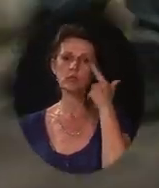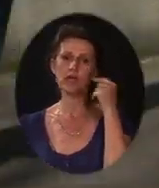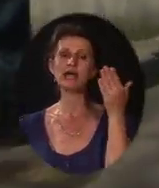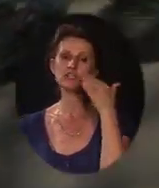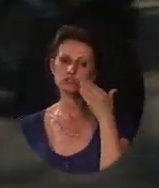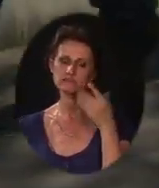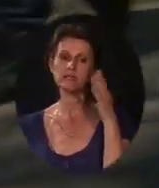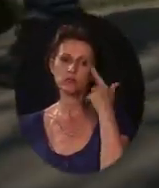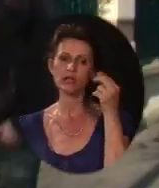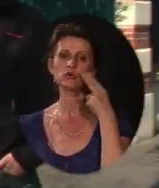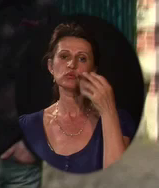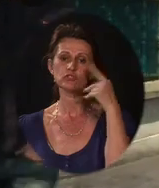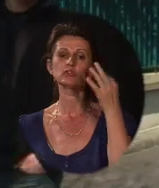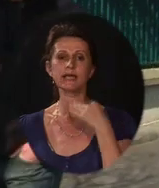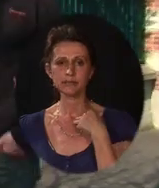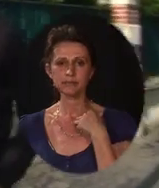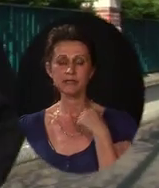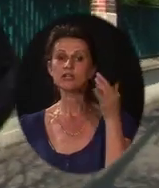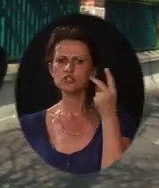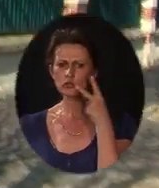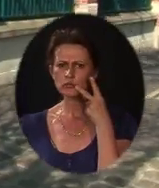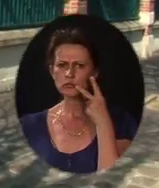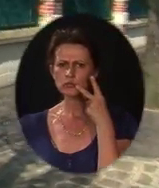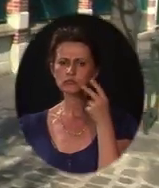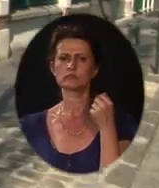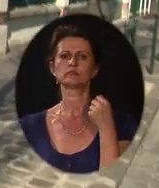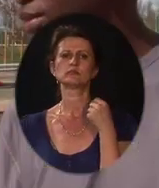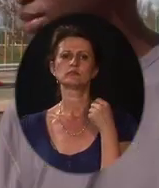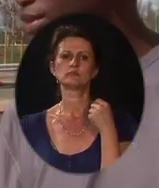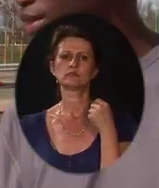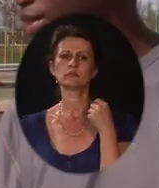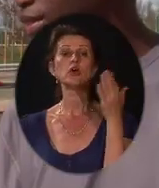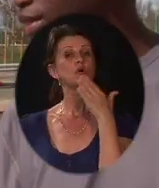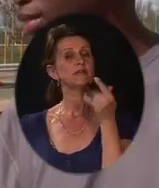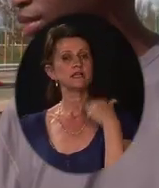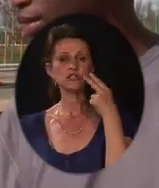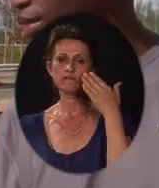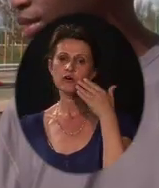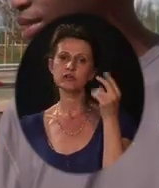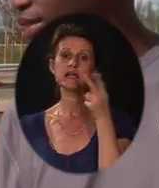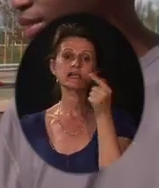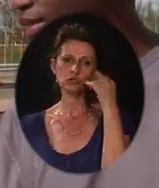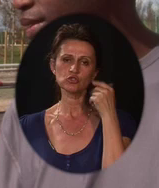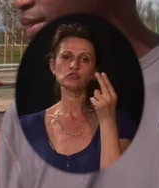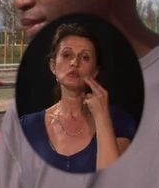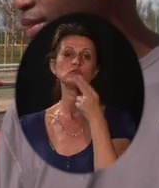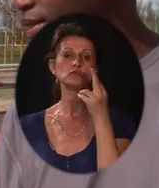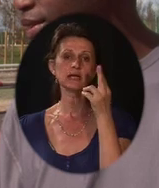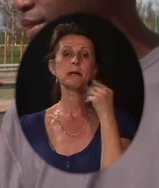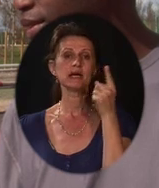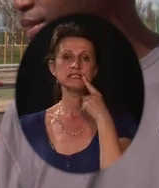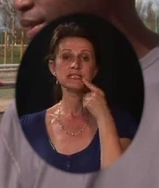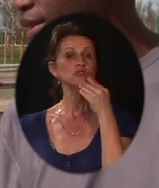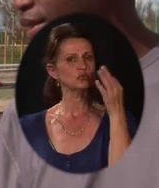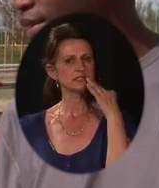attentif et surtout moins concentré. Attention ! Au fait, les enfants, il y quelque chose qu ne vous a pas dit.